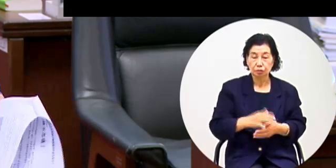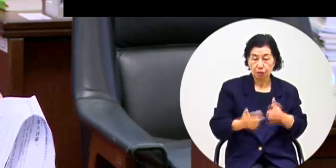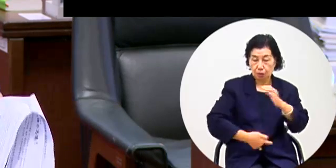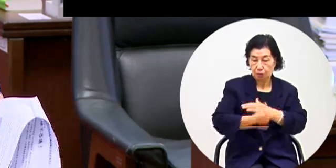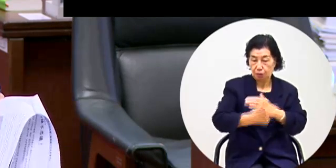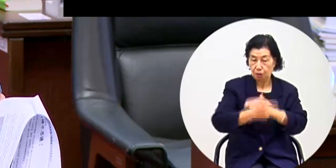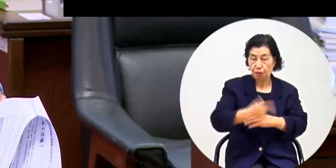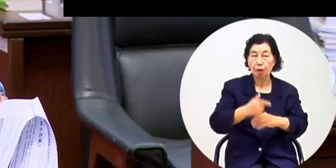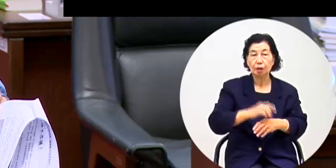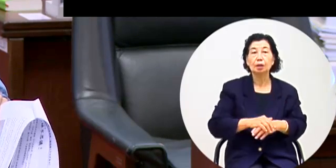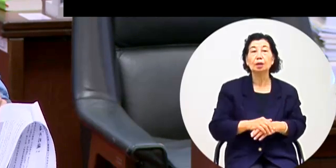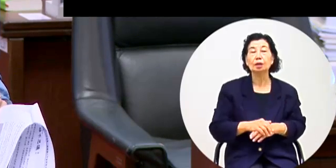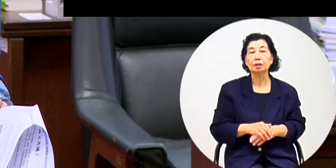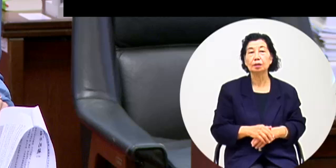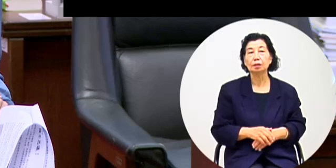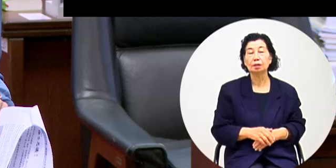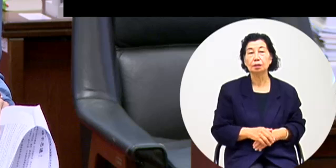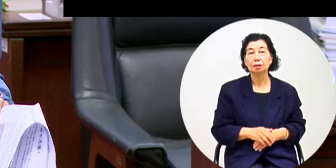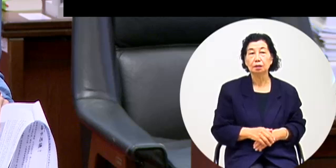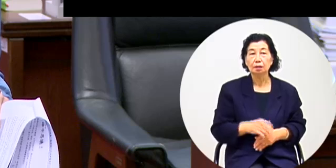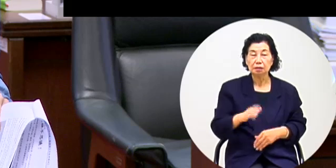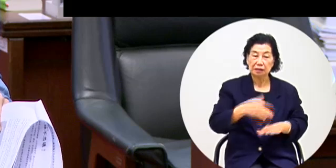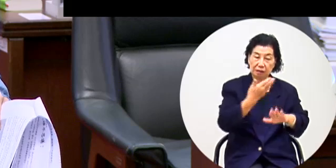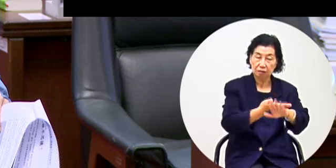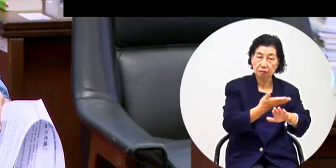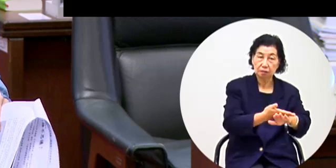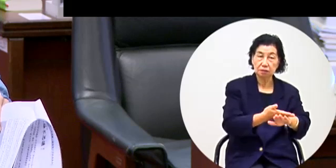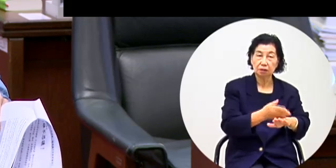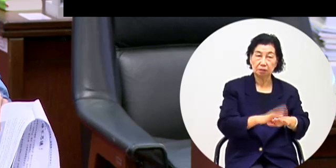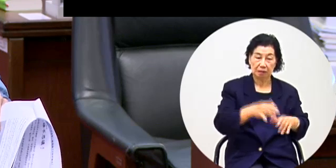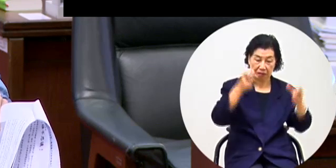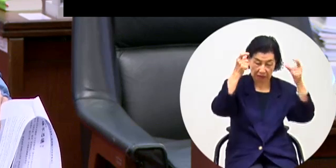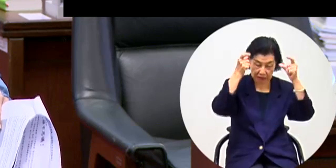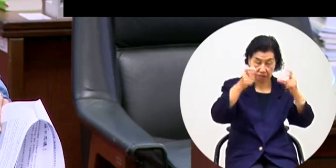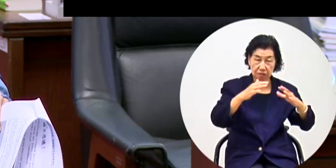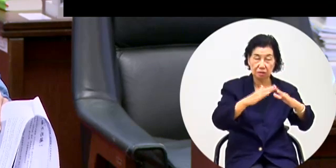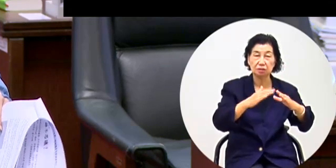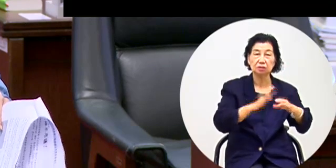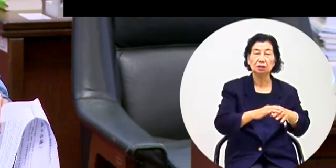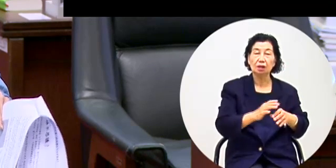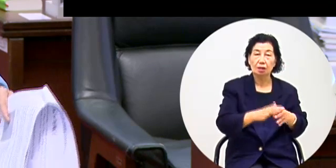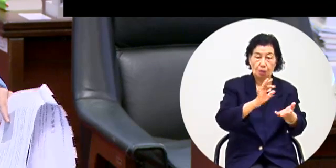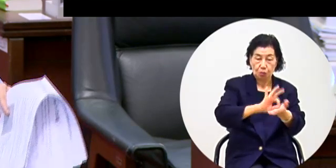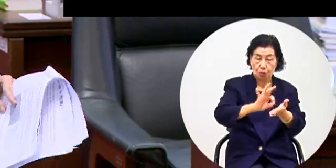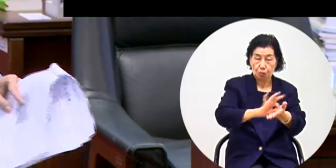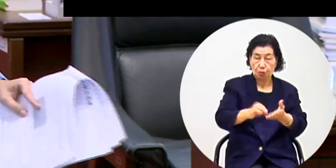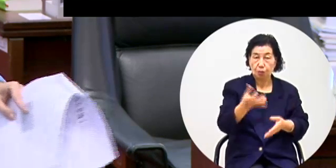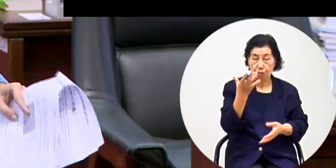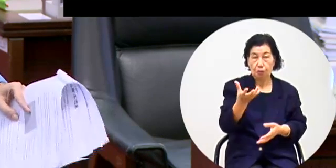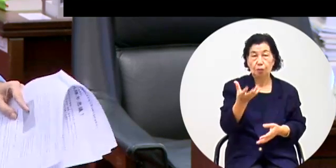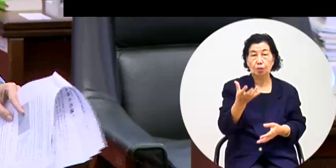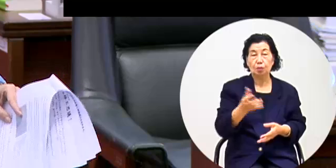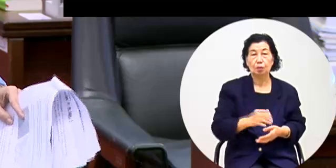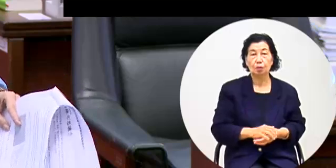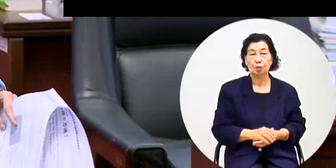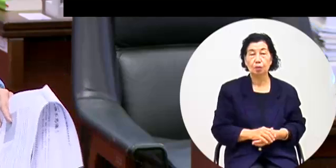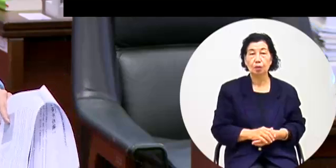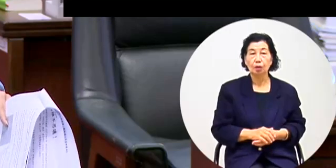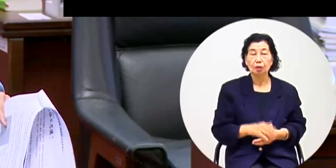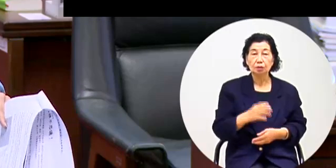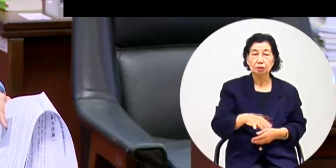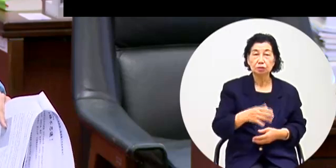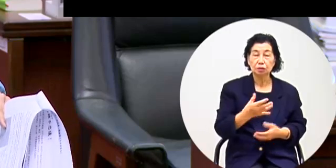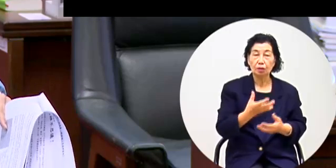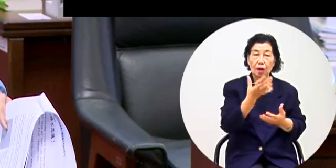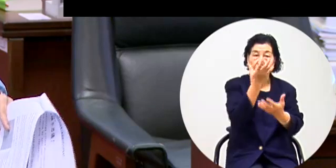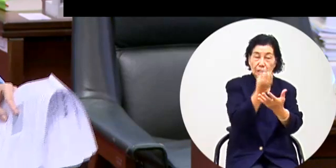是放在这边不是不要存放成本呢？这些底渣大家知道，各种的存放物，零零总总很多东西不